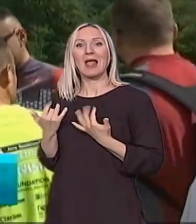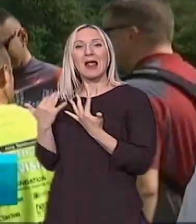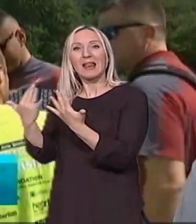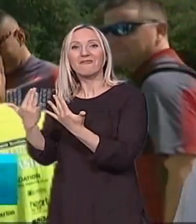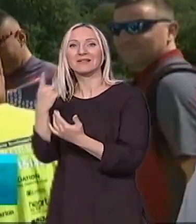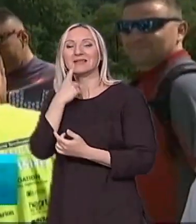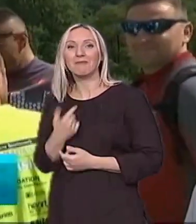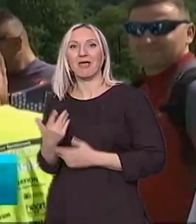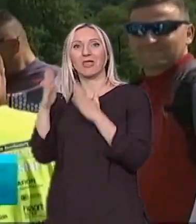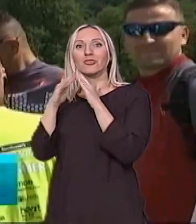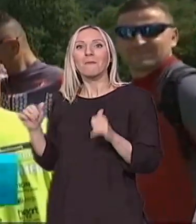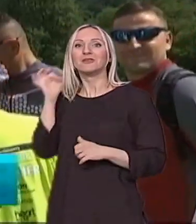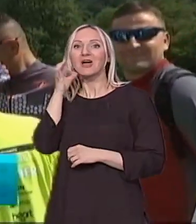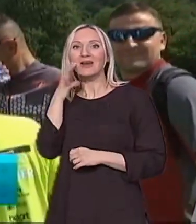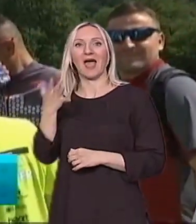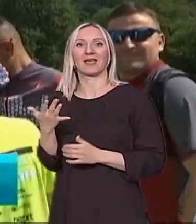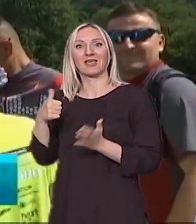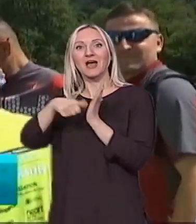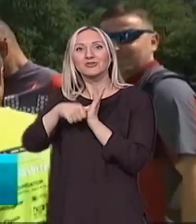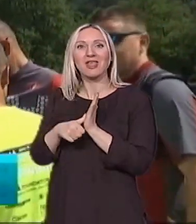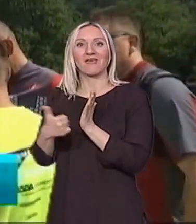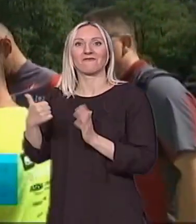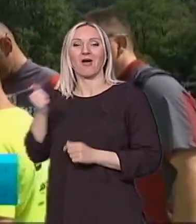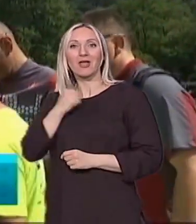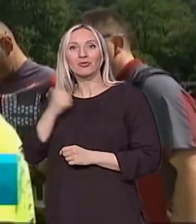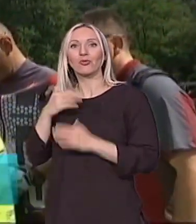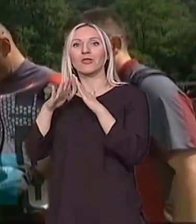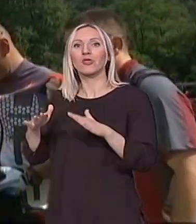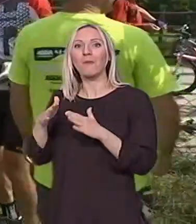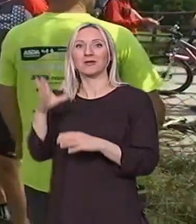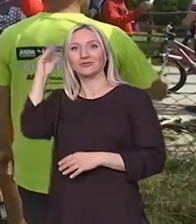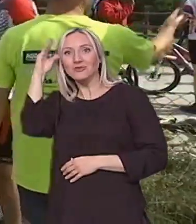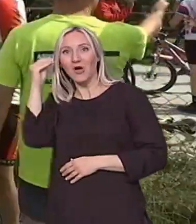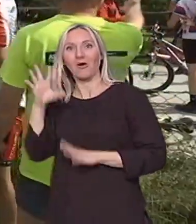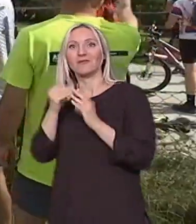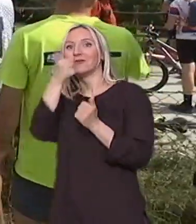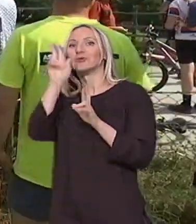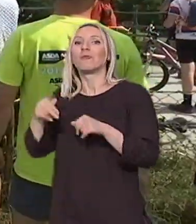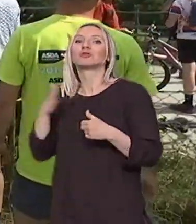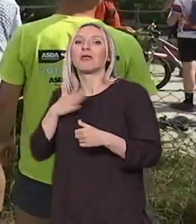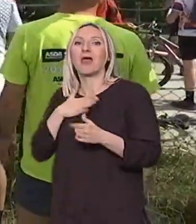domaćom rakijom, šljivom, dunjom, sokovima i ostalo što može naš kraj da ponudi.